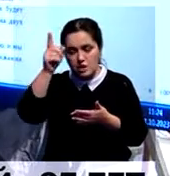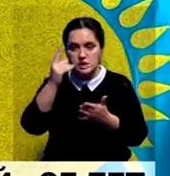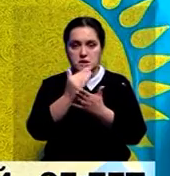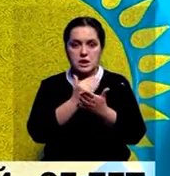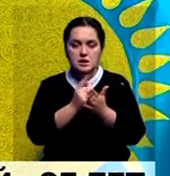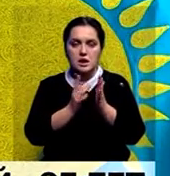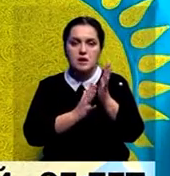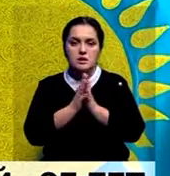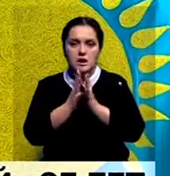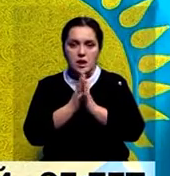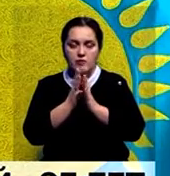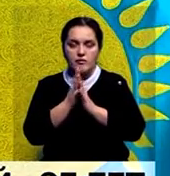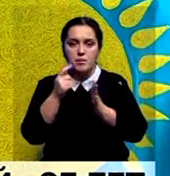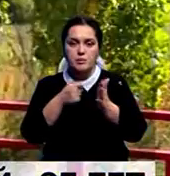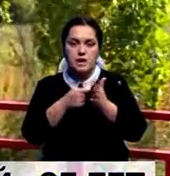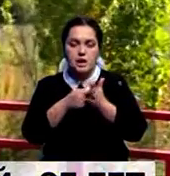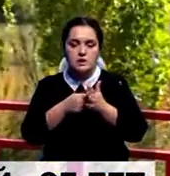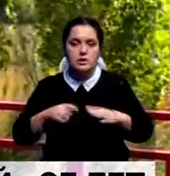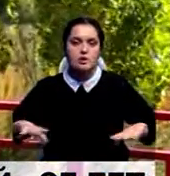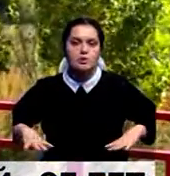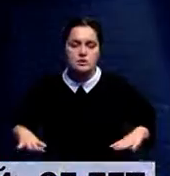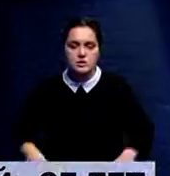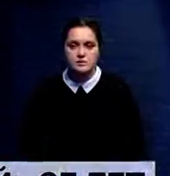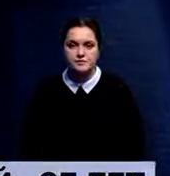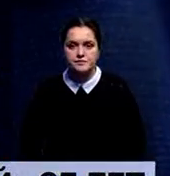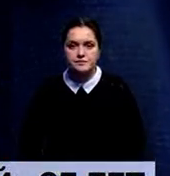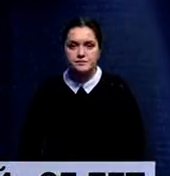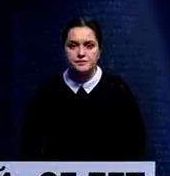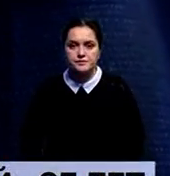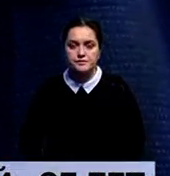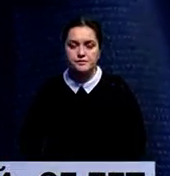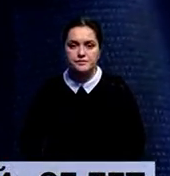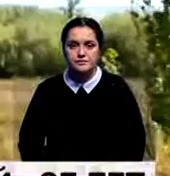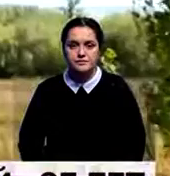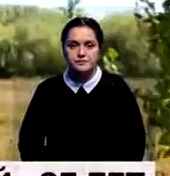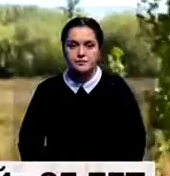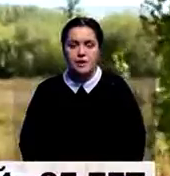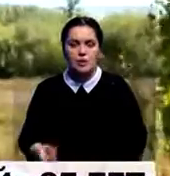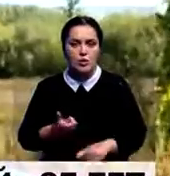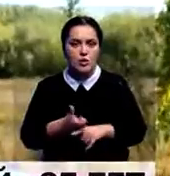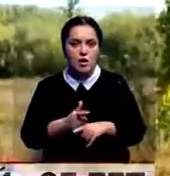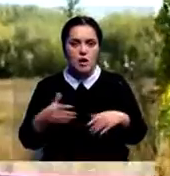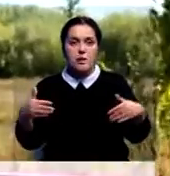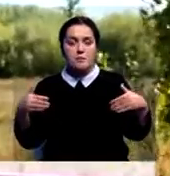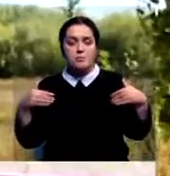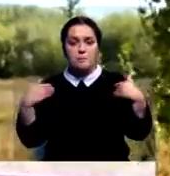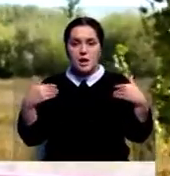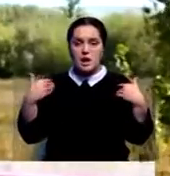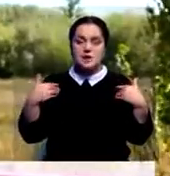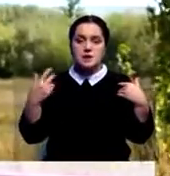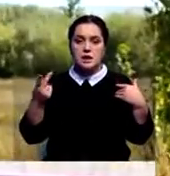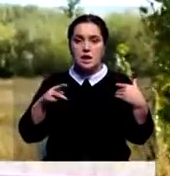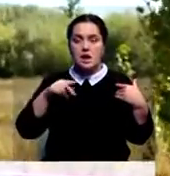составом трав, которыми питается лошадь. Подбор этих трав, в основном полынные, они очень полезны для организма. И